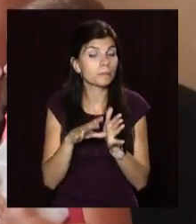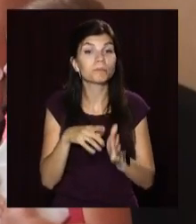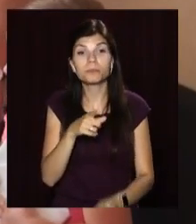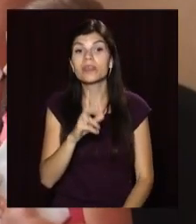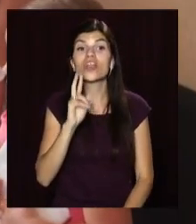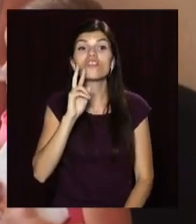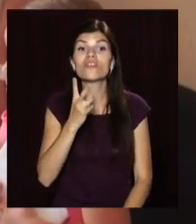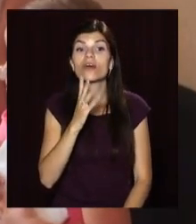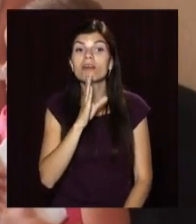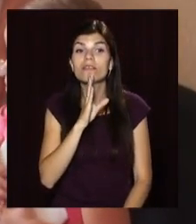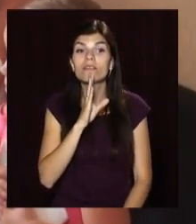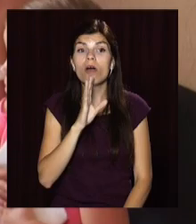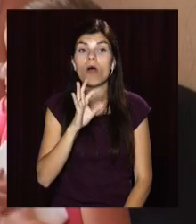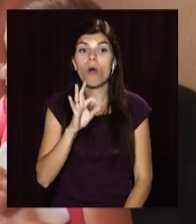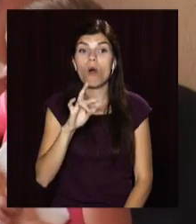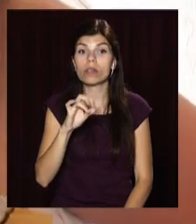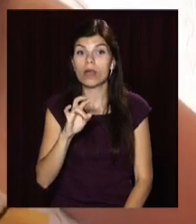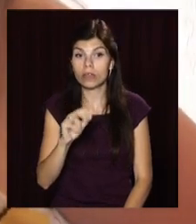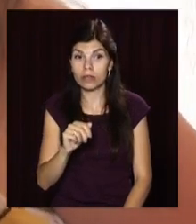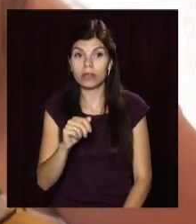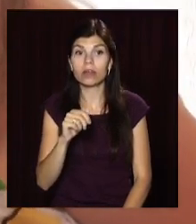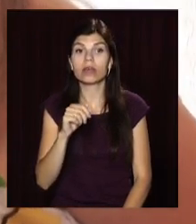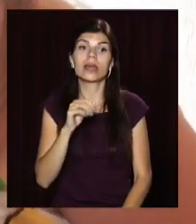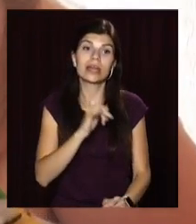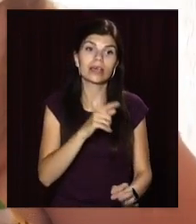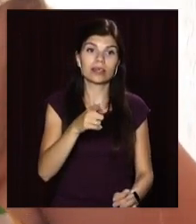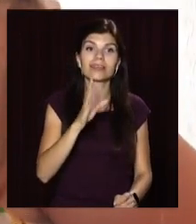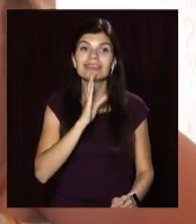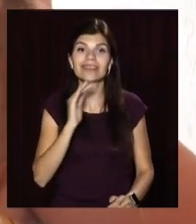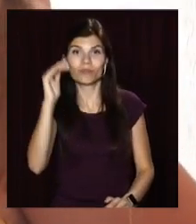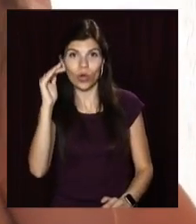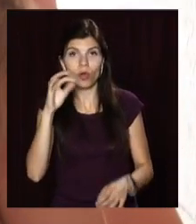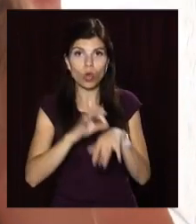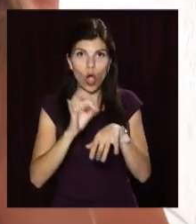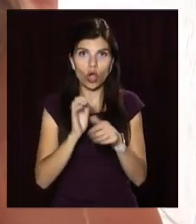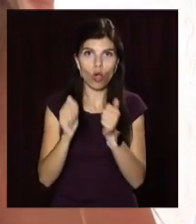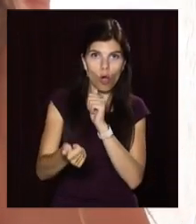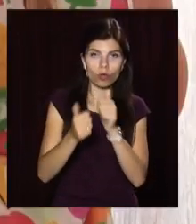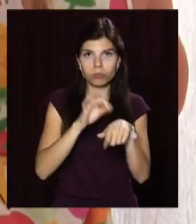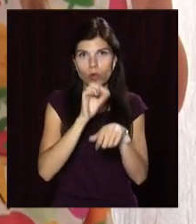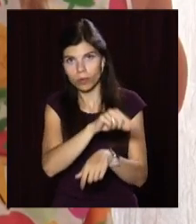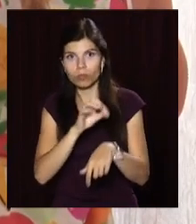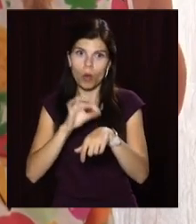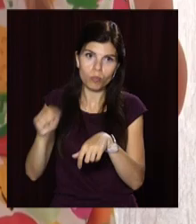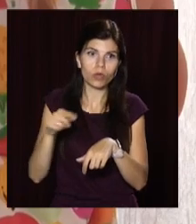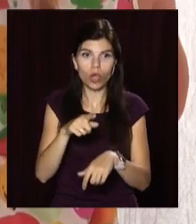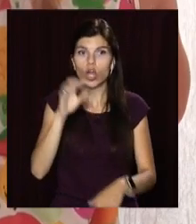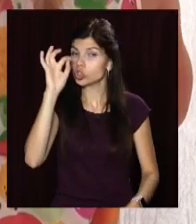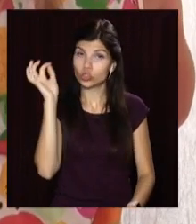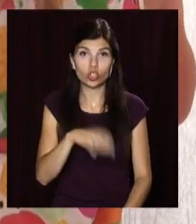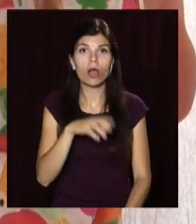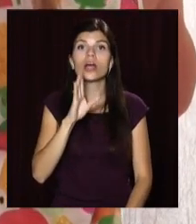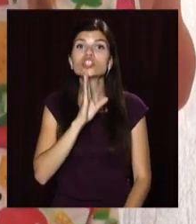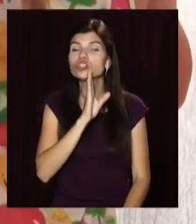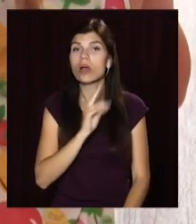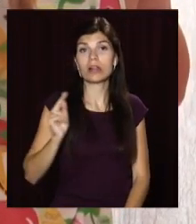Дворічна Оленка та восьмирічна Ангеліна хворіють по черзі, каже їхня мати Ольга Мурашевська. Відтак періодично змушена брати лікарняні.